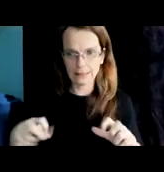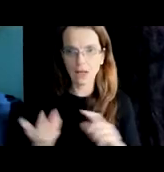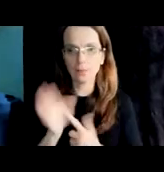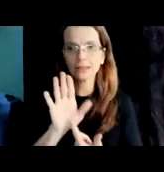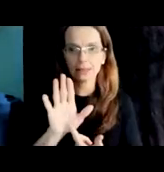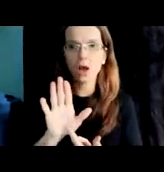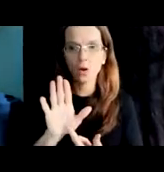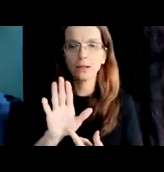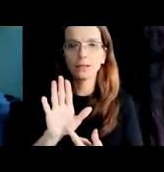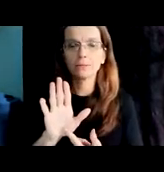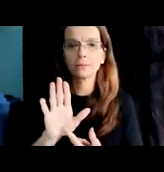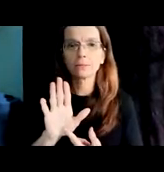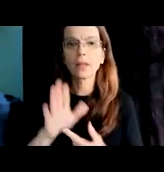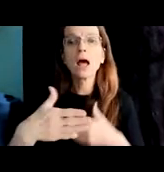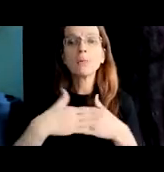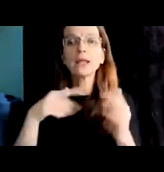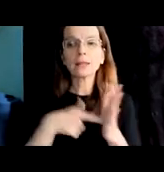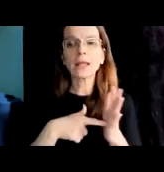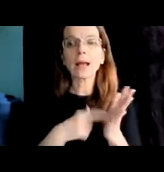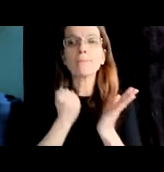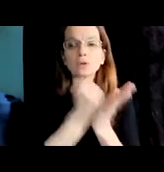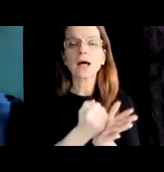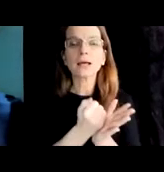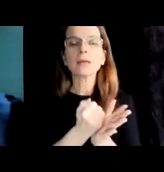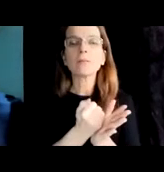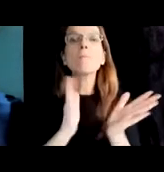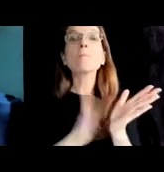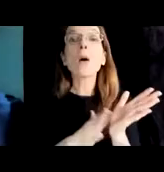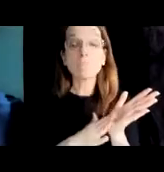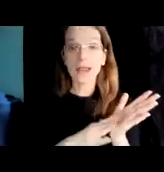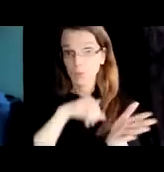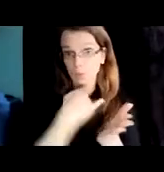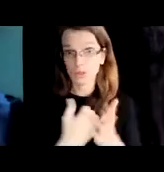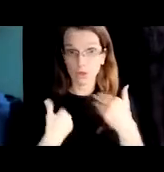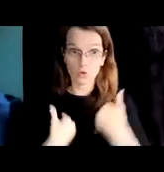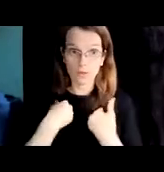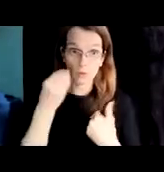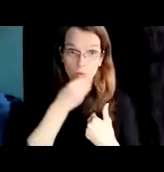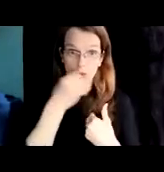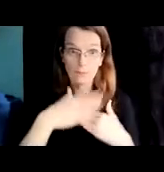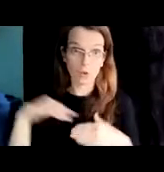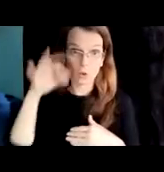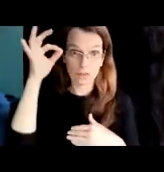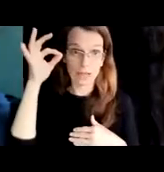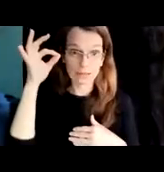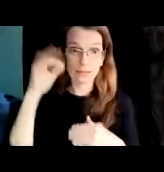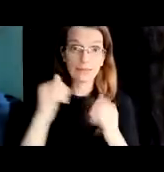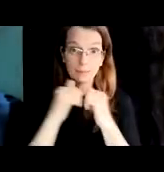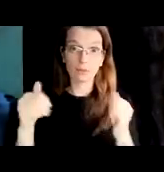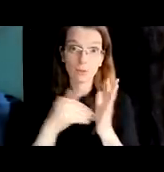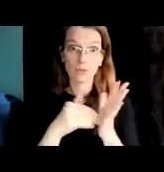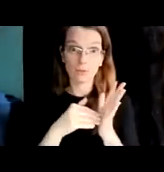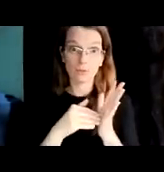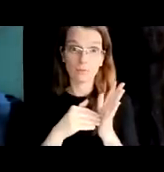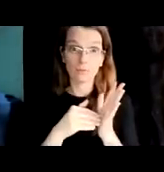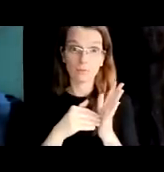pa poudarjamo tudi pomen vseživljenjskega učenja pri odraslih osebah s posebnimi